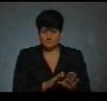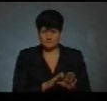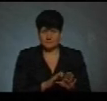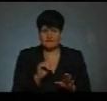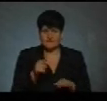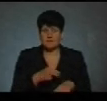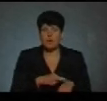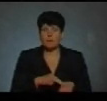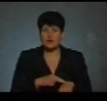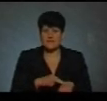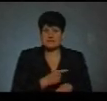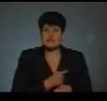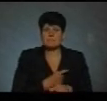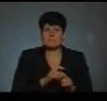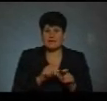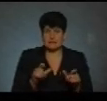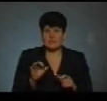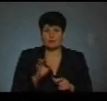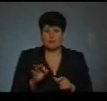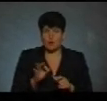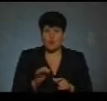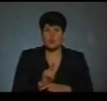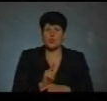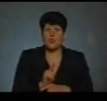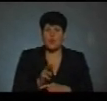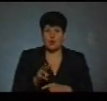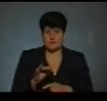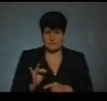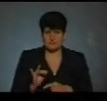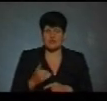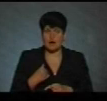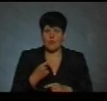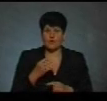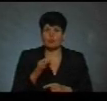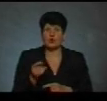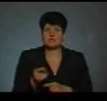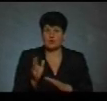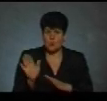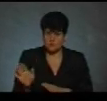вимог поліції і медиків про карантинні норми. Я говорю про Тернопіль, про Коновальця.